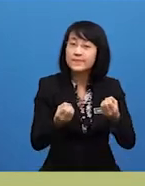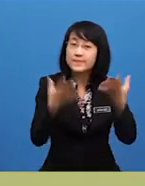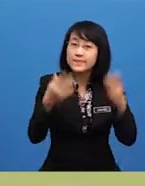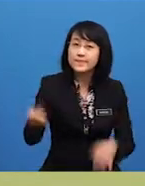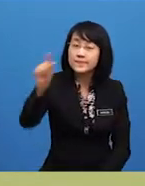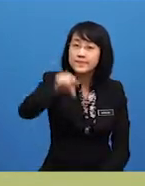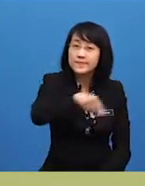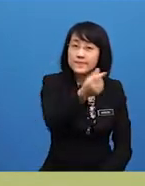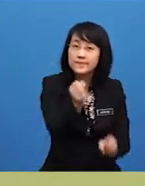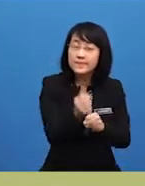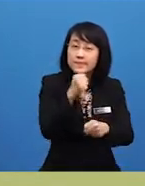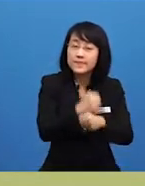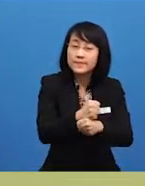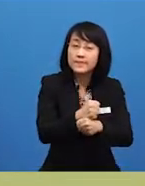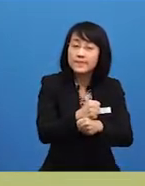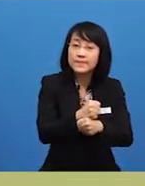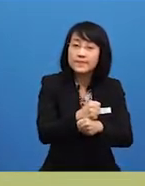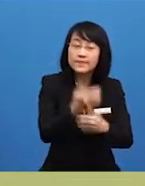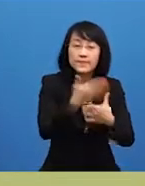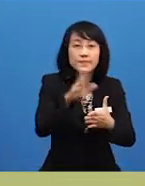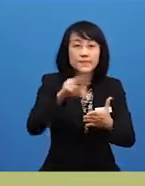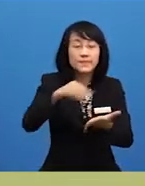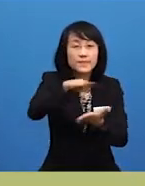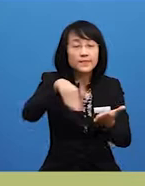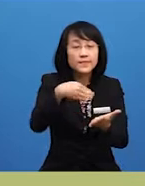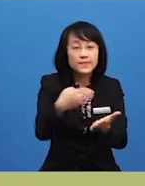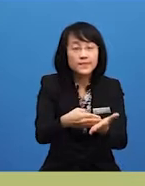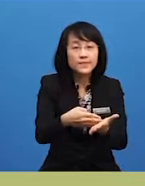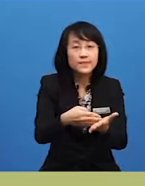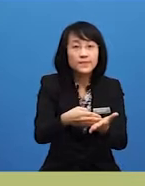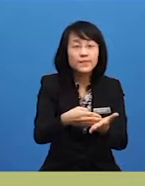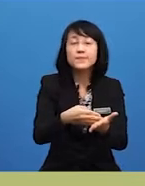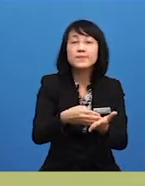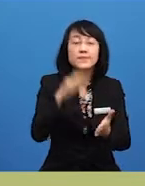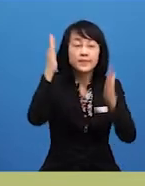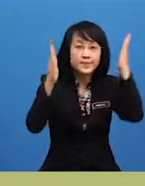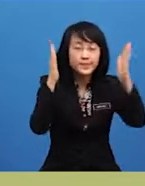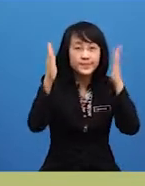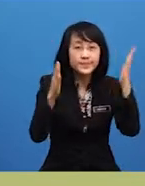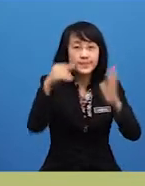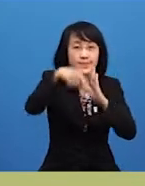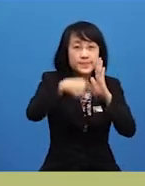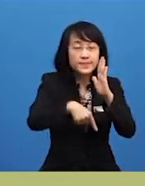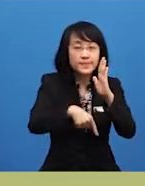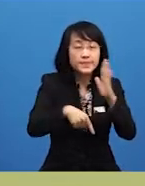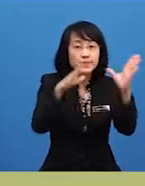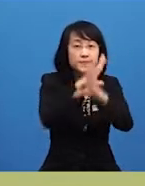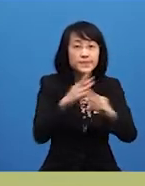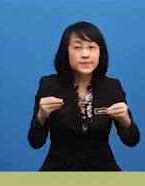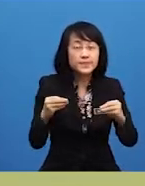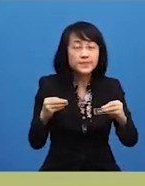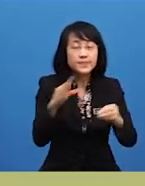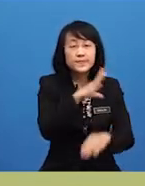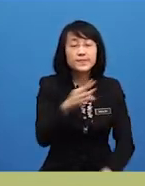di bahagian tengah semenanjung Malaysia, pedalaman Sarawak dan di barat serta tengah